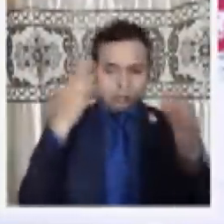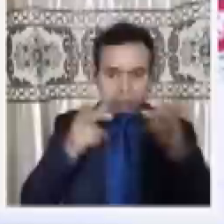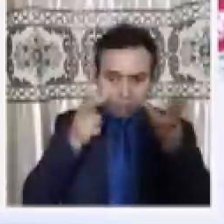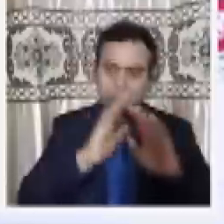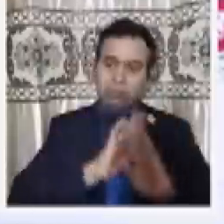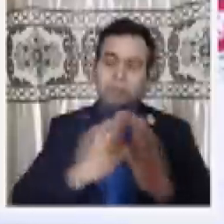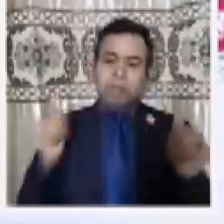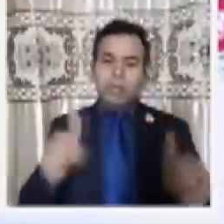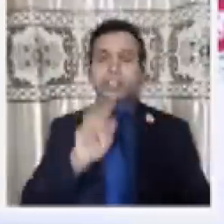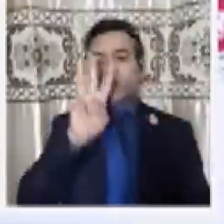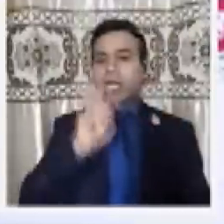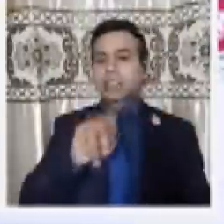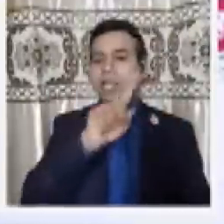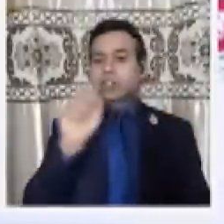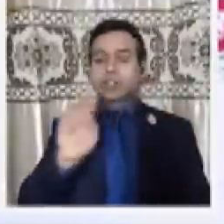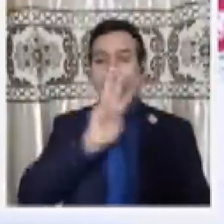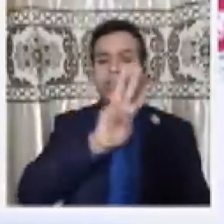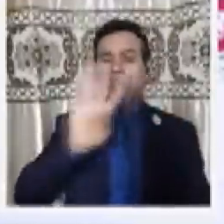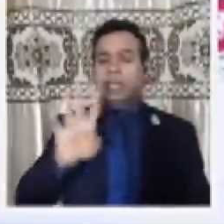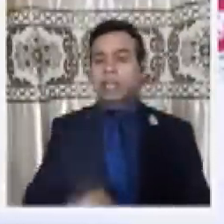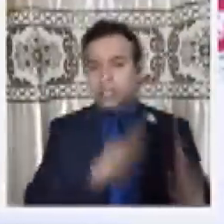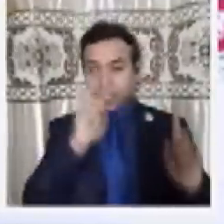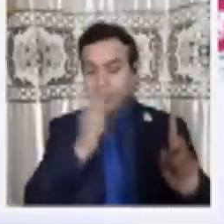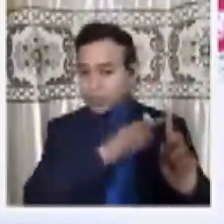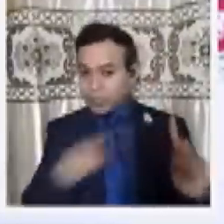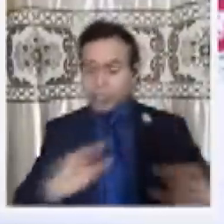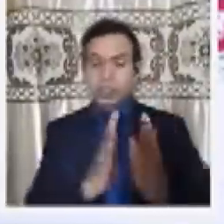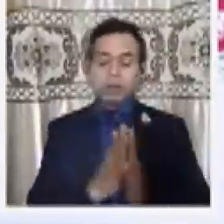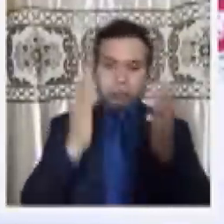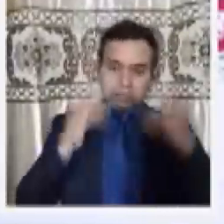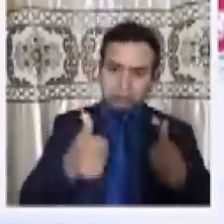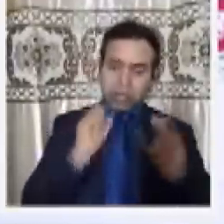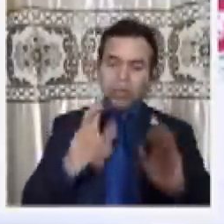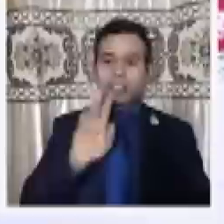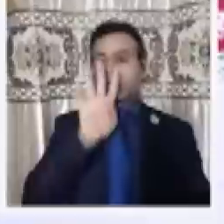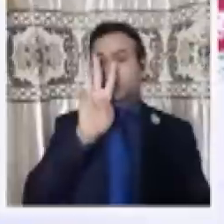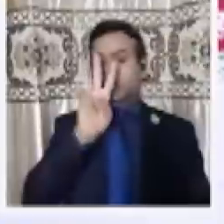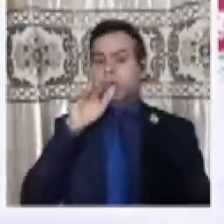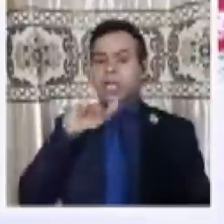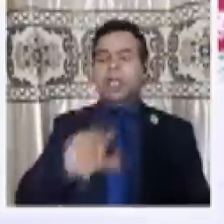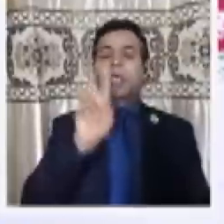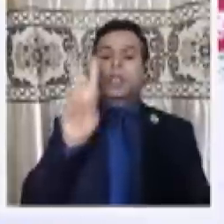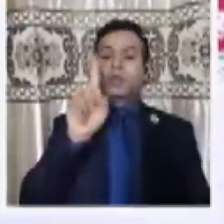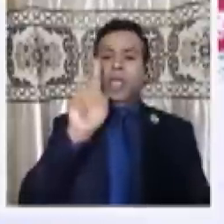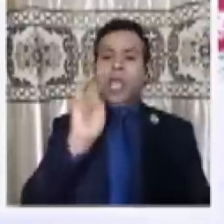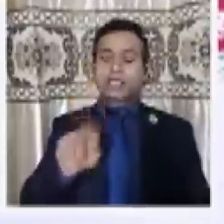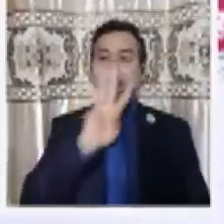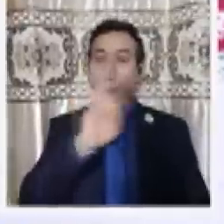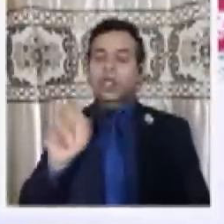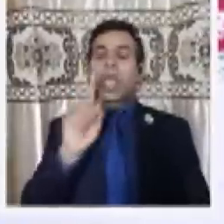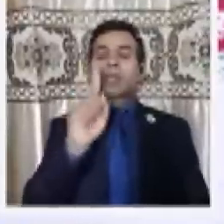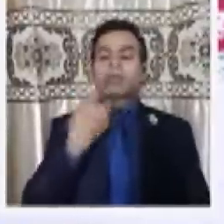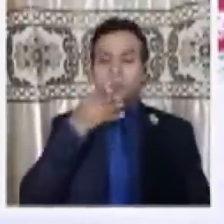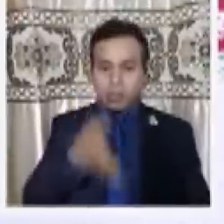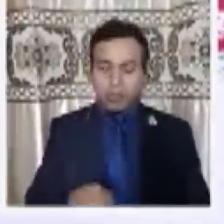384,299 জন। 24 ঘন্টায় কোয়ারেন্টাইন থেকে মুক্ত হয়েছেন 3,134 জন এবং এ পর্যন্ত কোয়ারেন্টাইন থেকে মুক্ত হয়েছেন